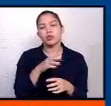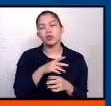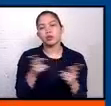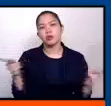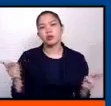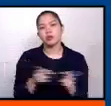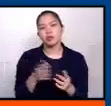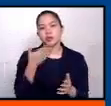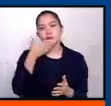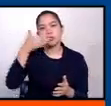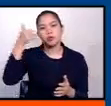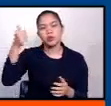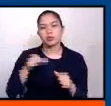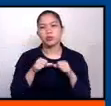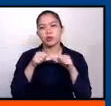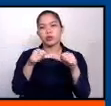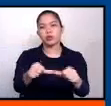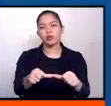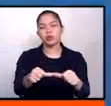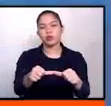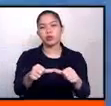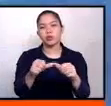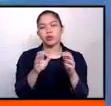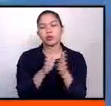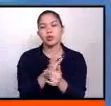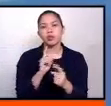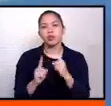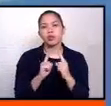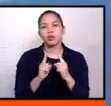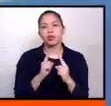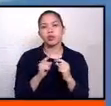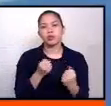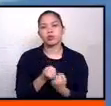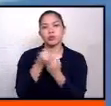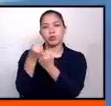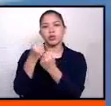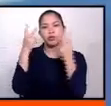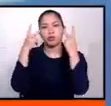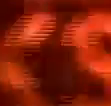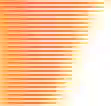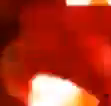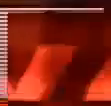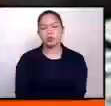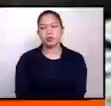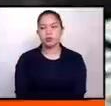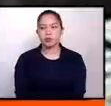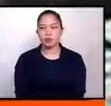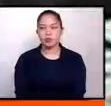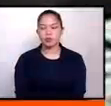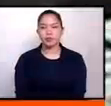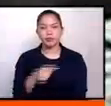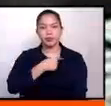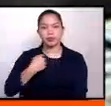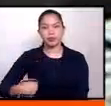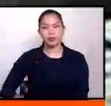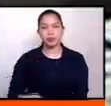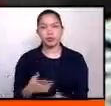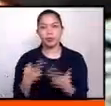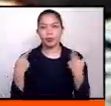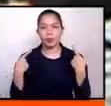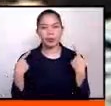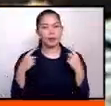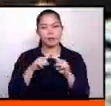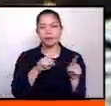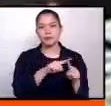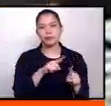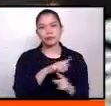mas mabuti raw na ipagpatuloy ang bilateral talks na suportado ng Pangulo. The Chinese have a different